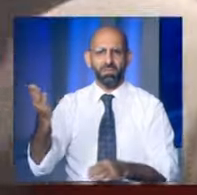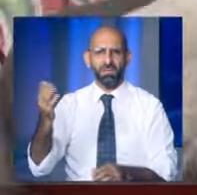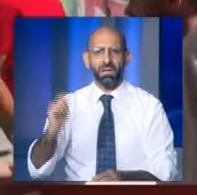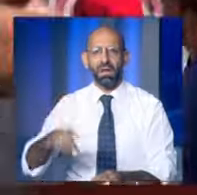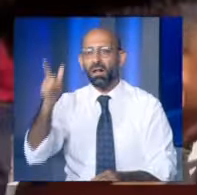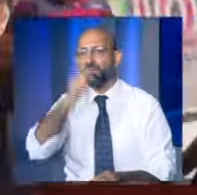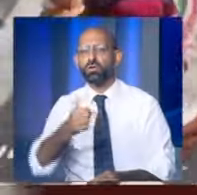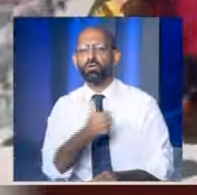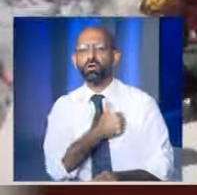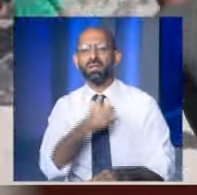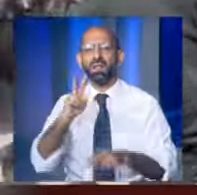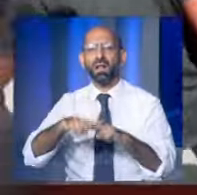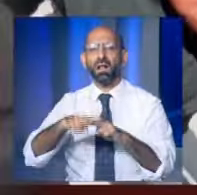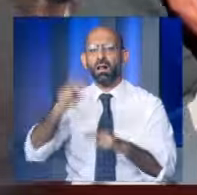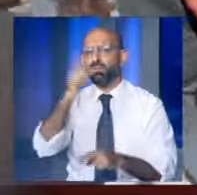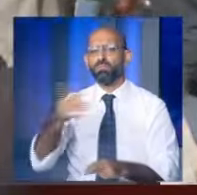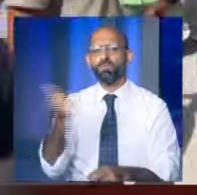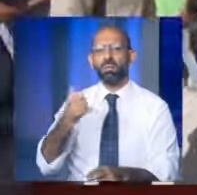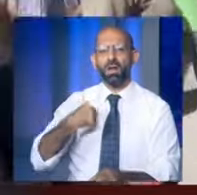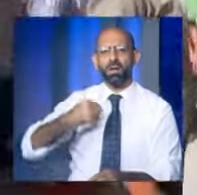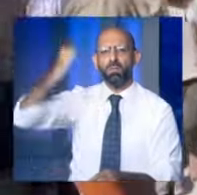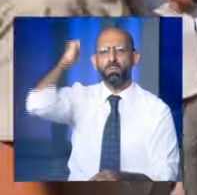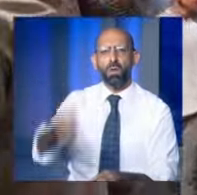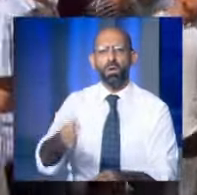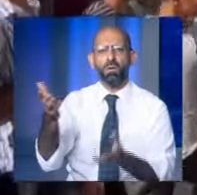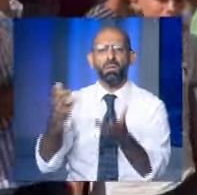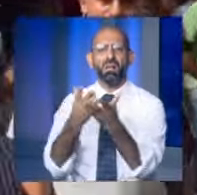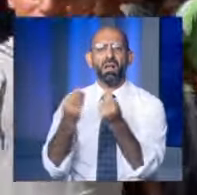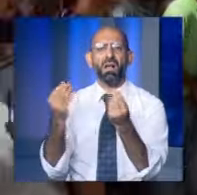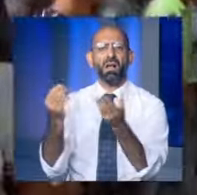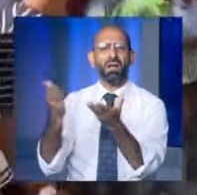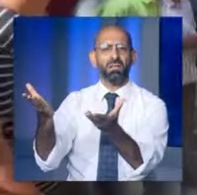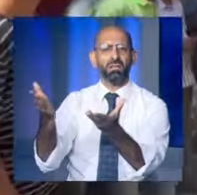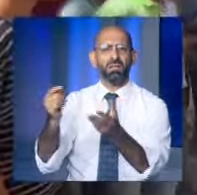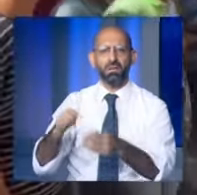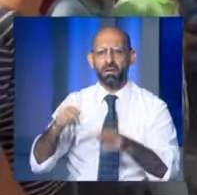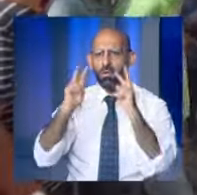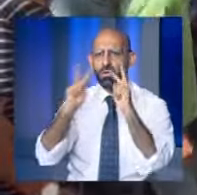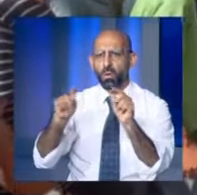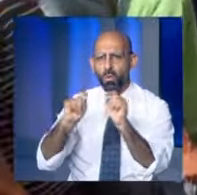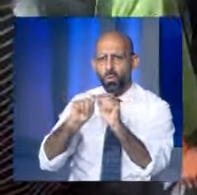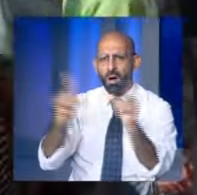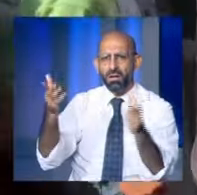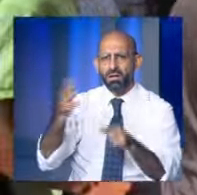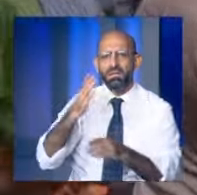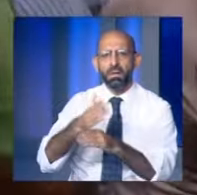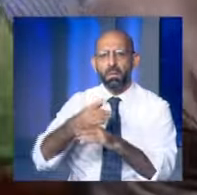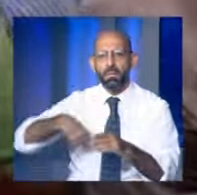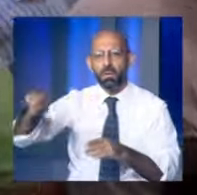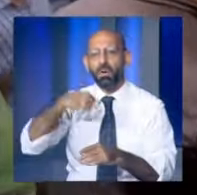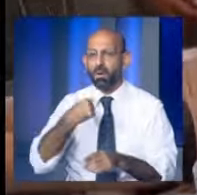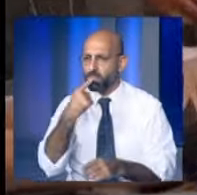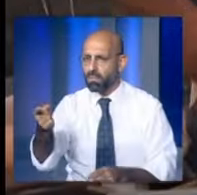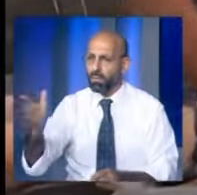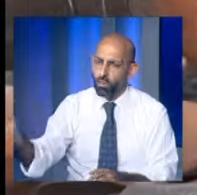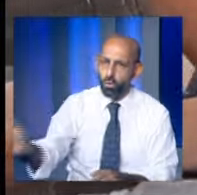متسارع. وأقر الجيش الإسرائيلي بقصفه مدرسة التابعين التي تؤوي نحو 2000 نازح، وكان يفترض